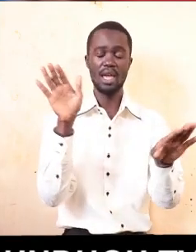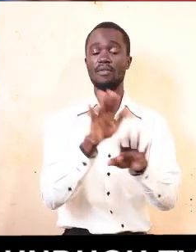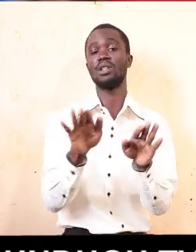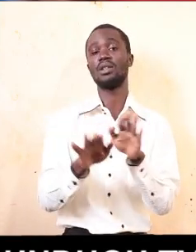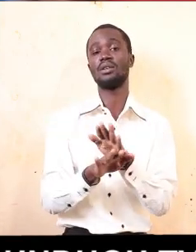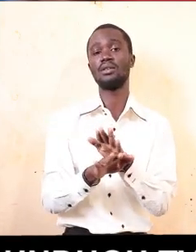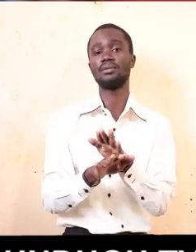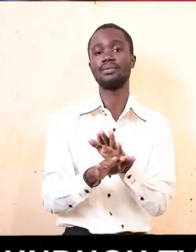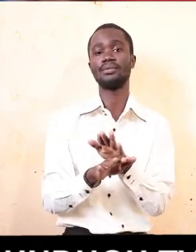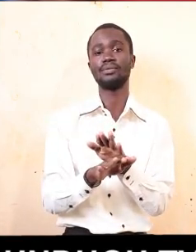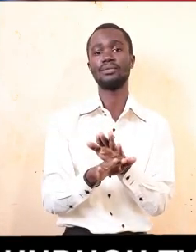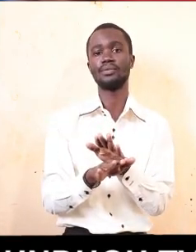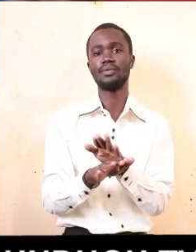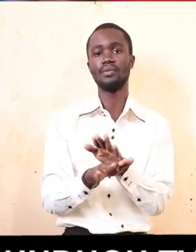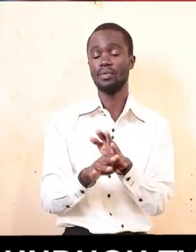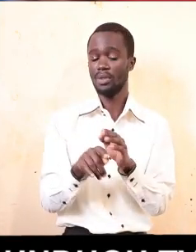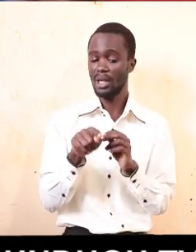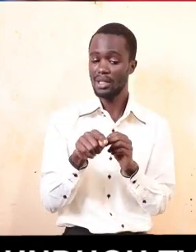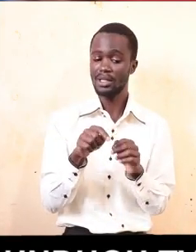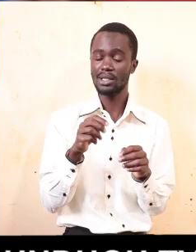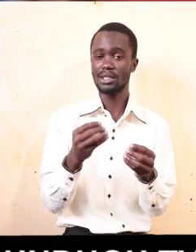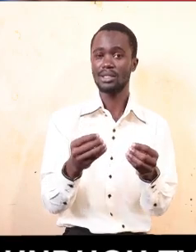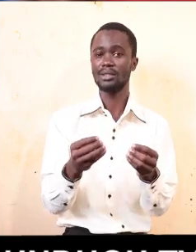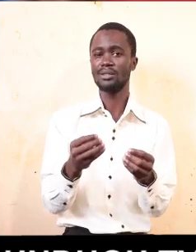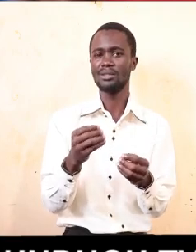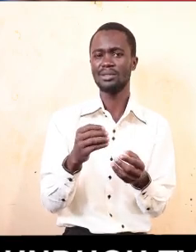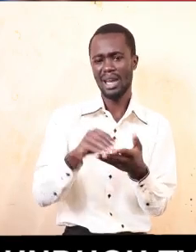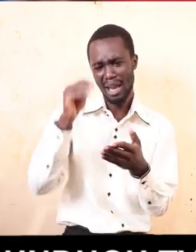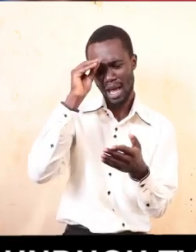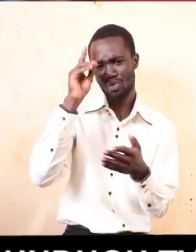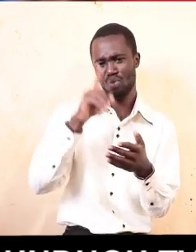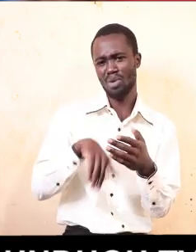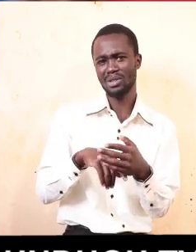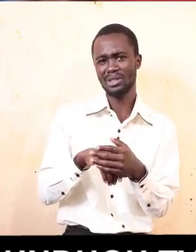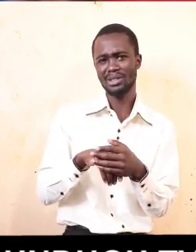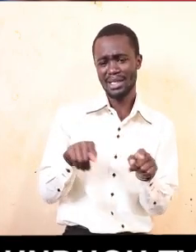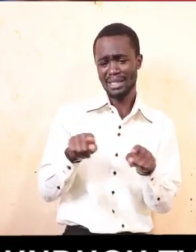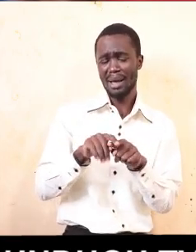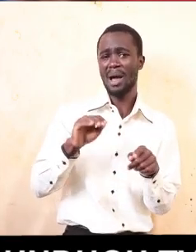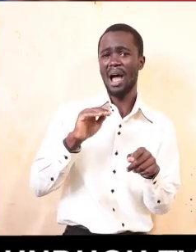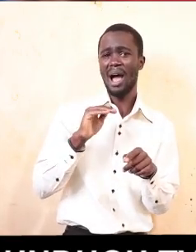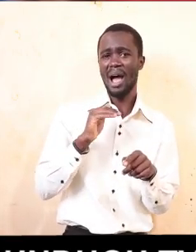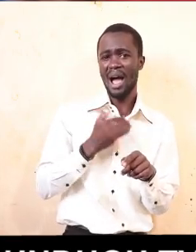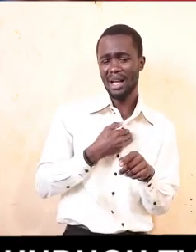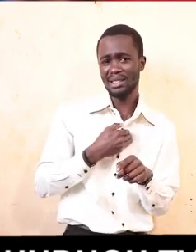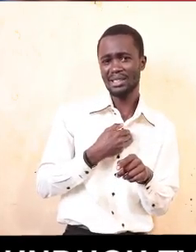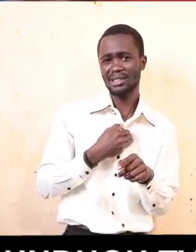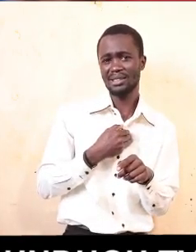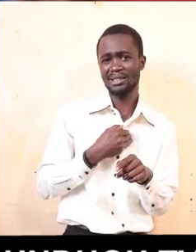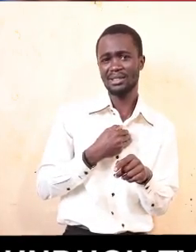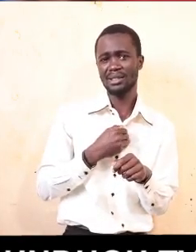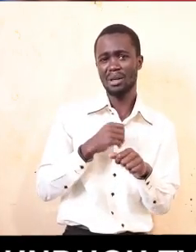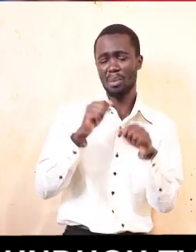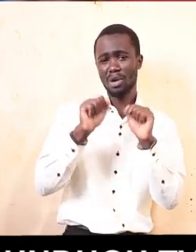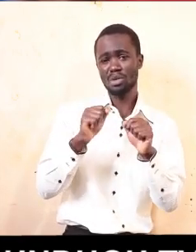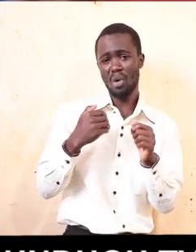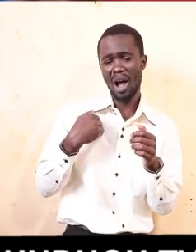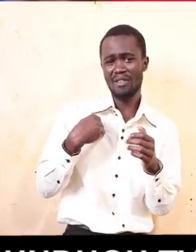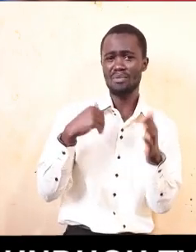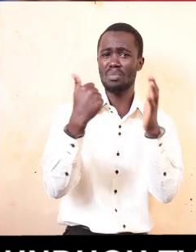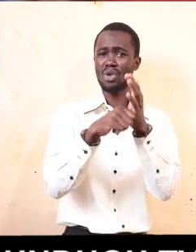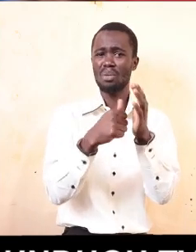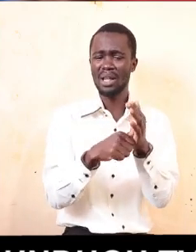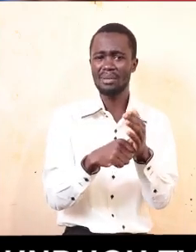hii inatufundisha hata sisi tukiwepo na tukiwa na shida na taabu zote,